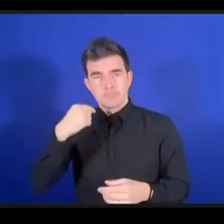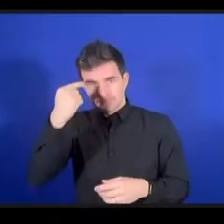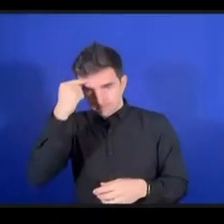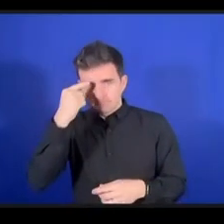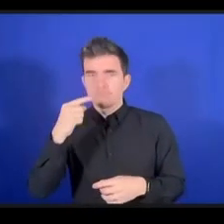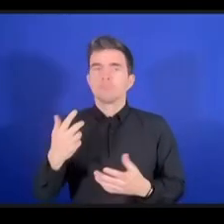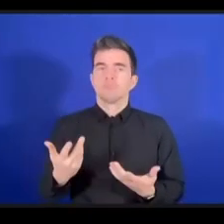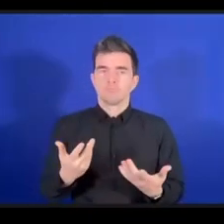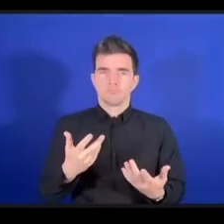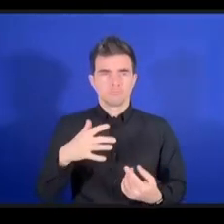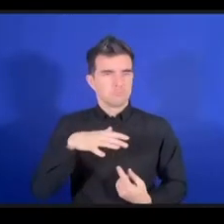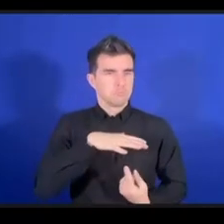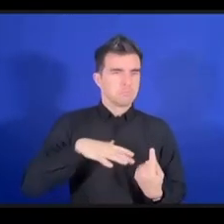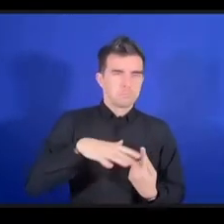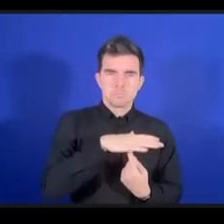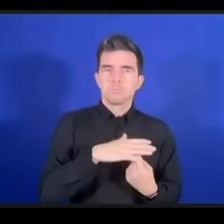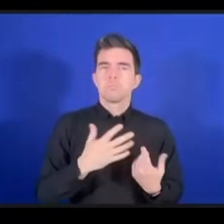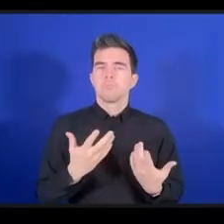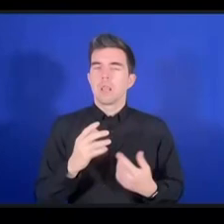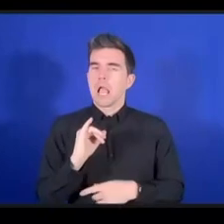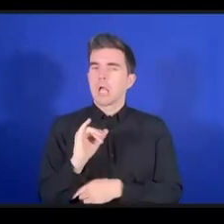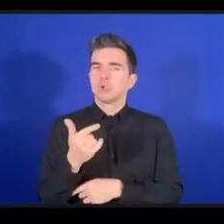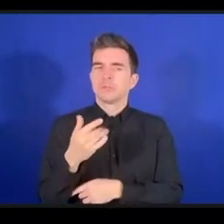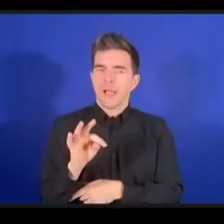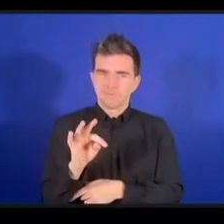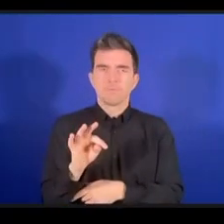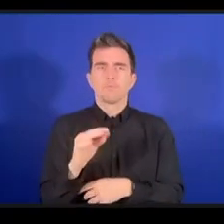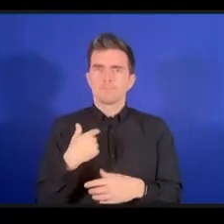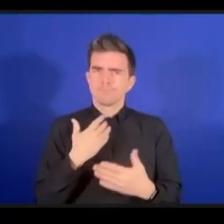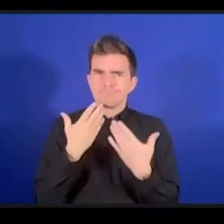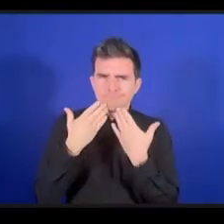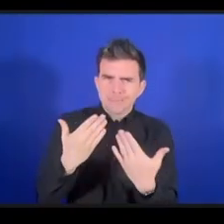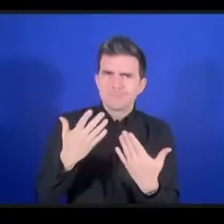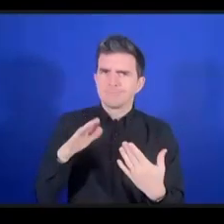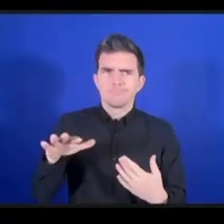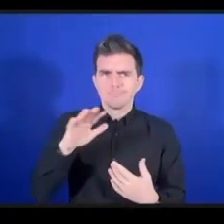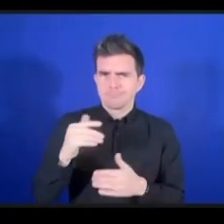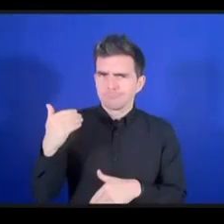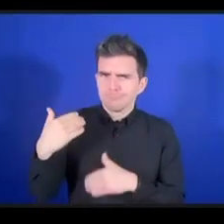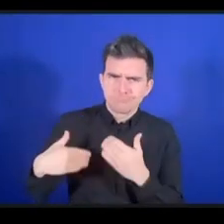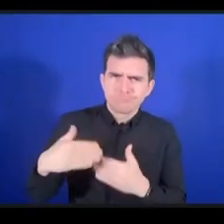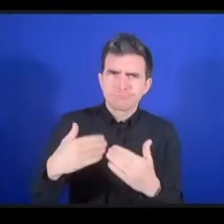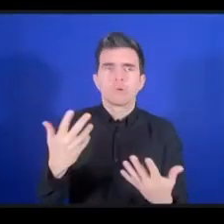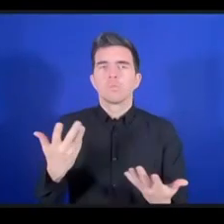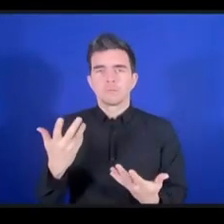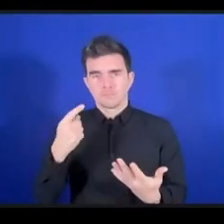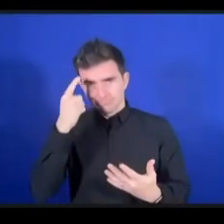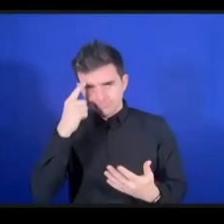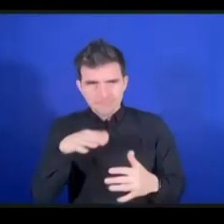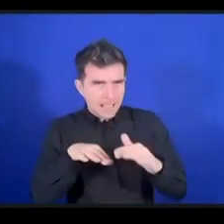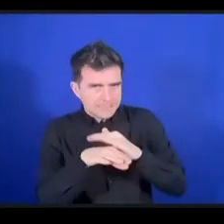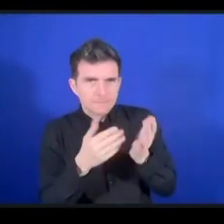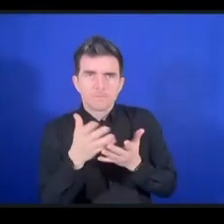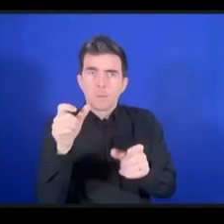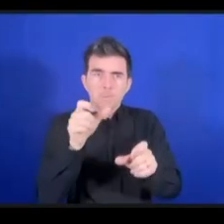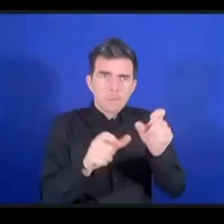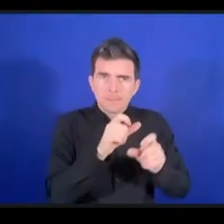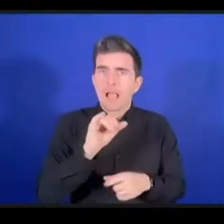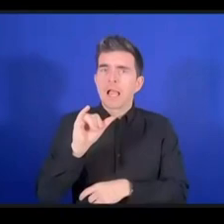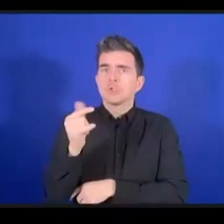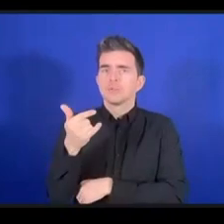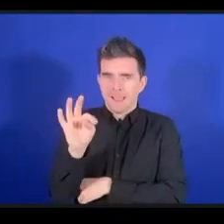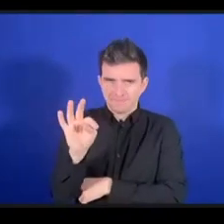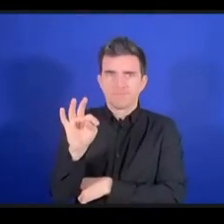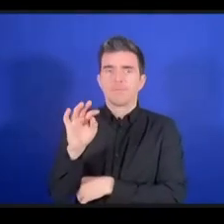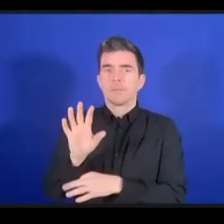经做了很多的努力，确保更多人能够参加 IGF。 感谢你提出这个重要的问题。现在